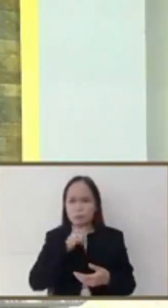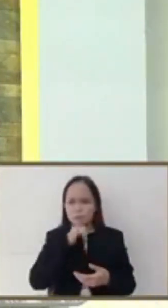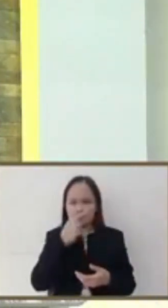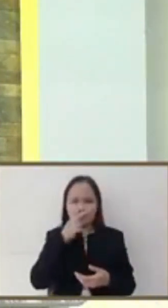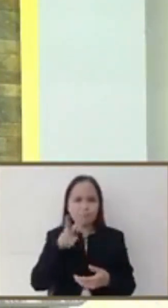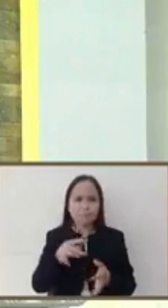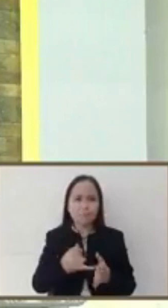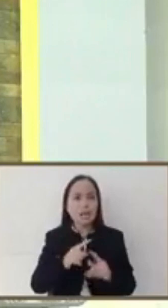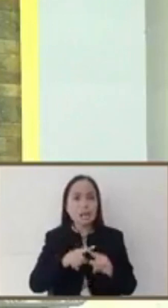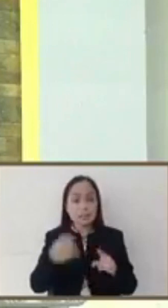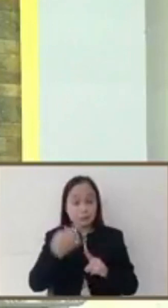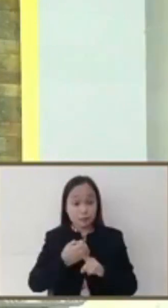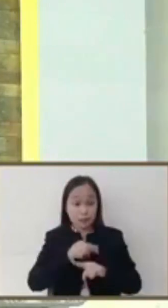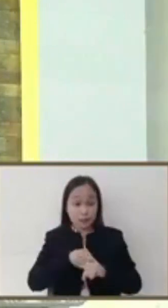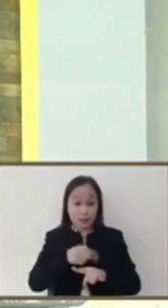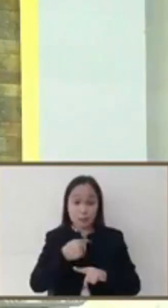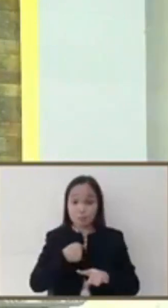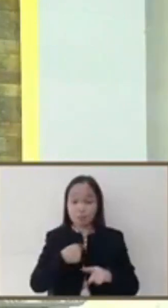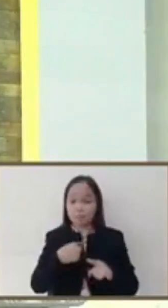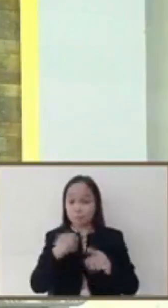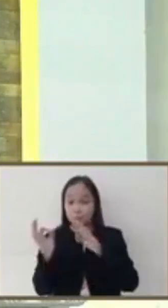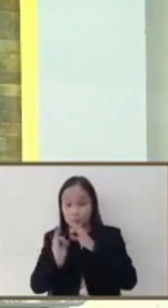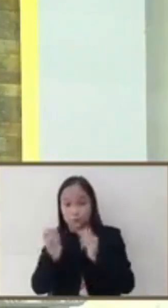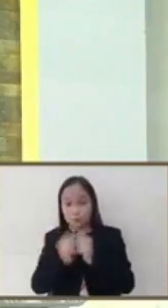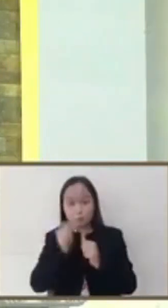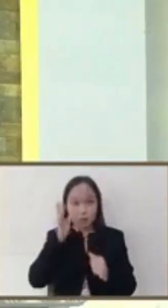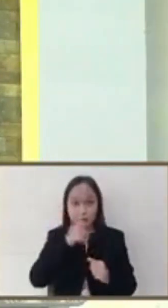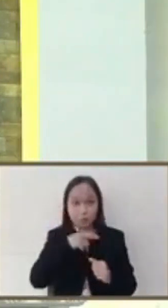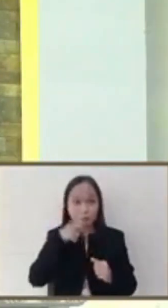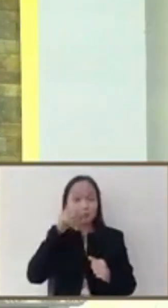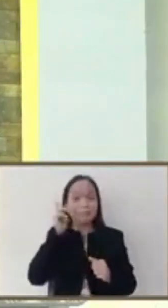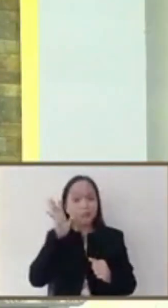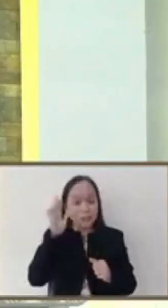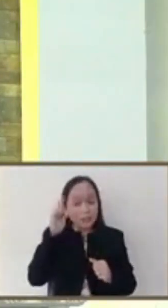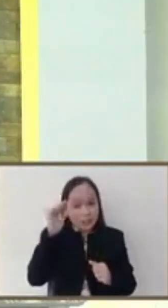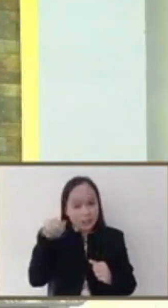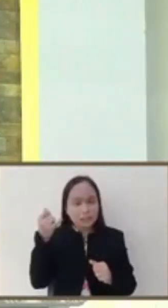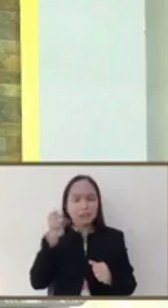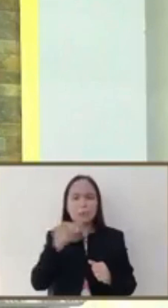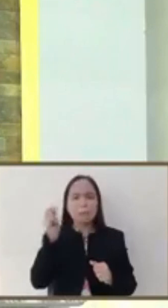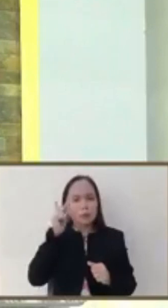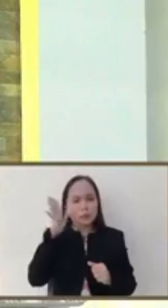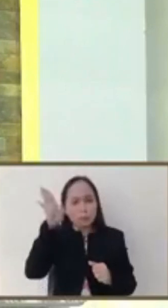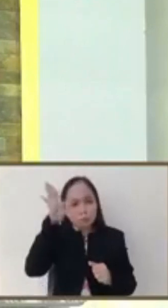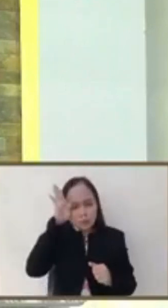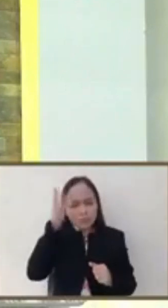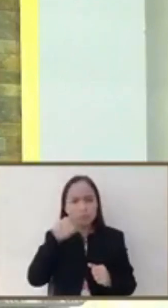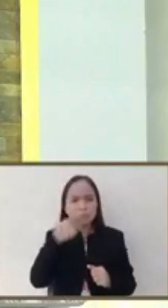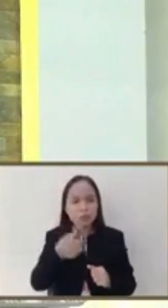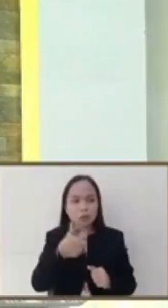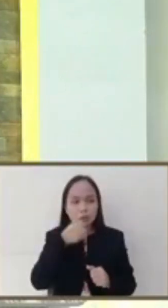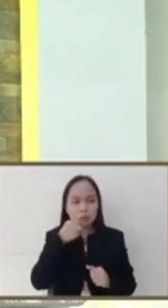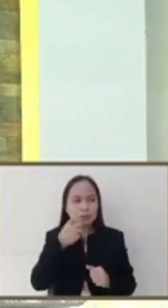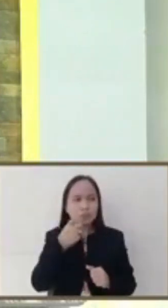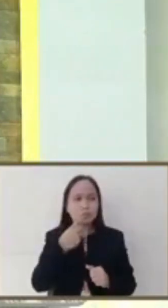Pero every time na nagpe-fellowship po kami nila Pastor Lowy, nila Pastor RJ, nila Pastor Bernard, lagi lang sinasabi.